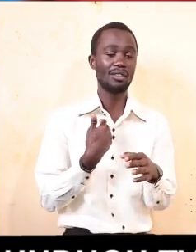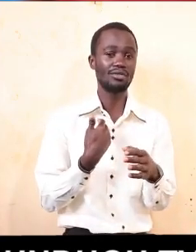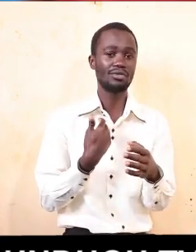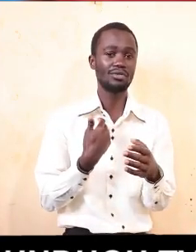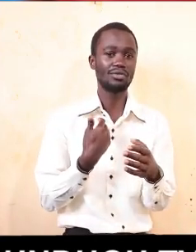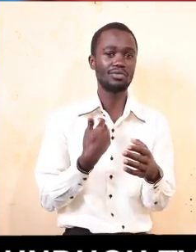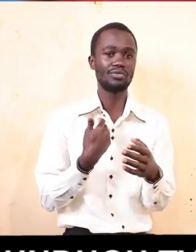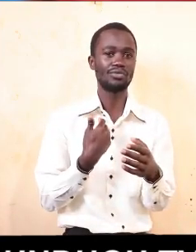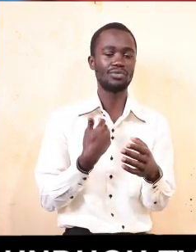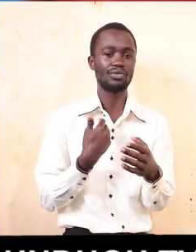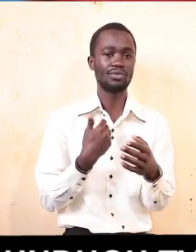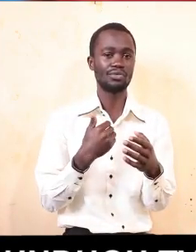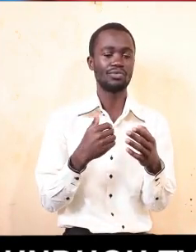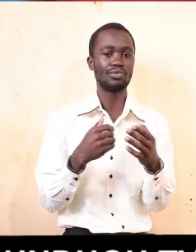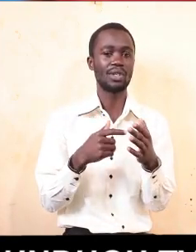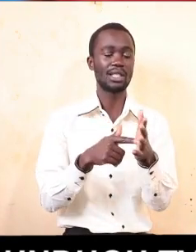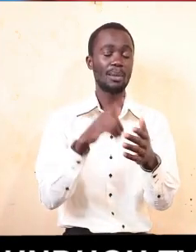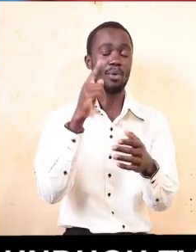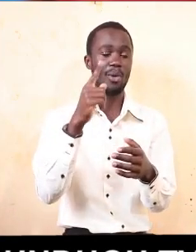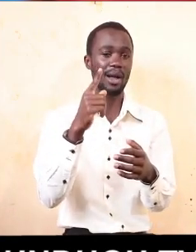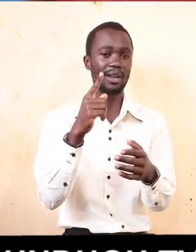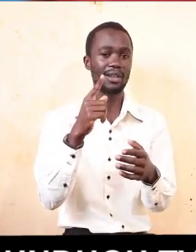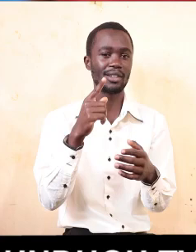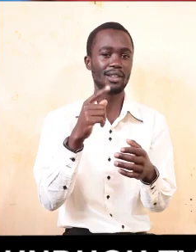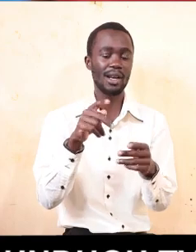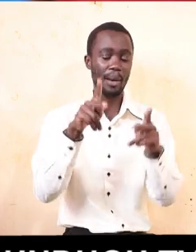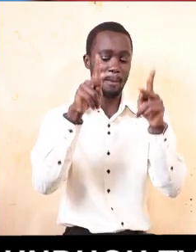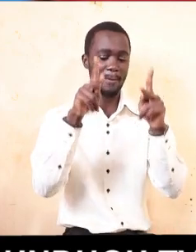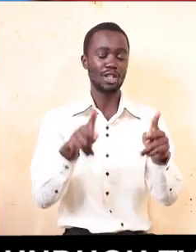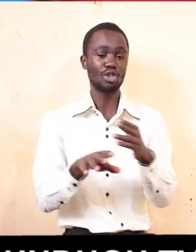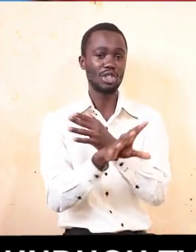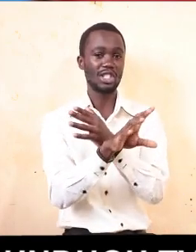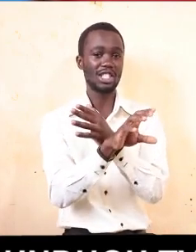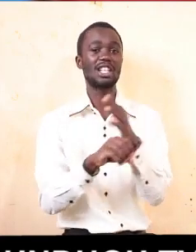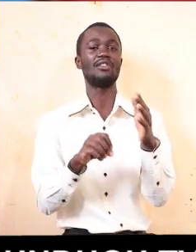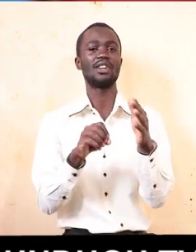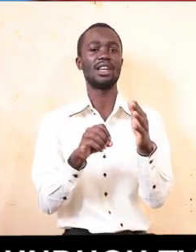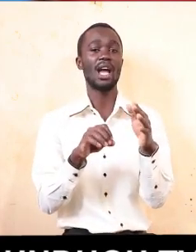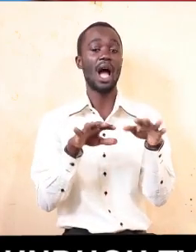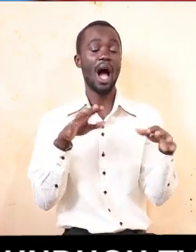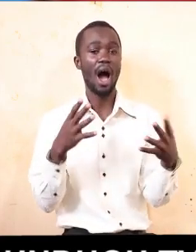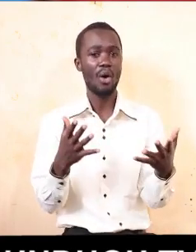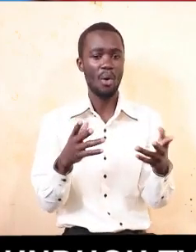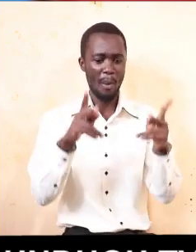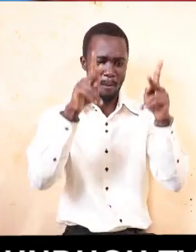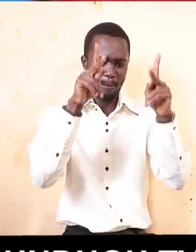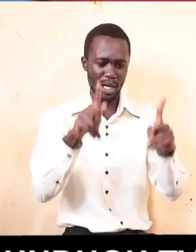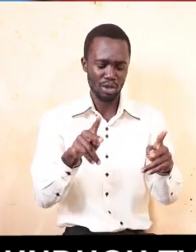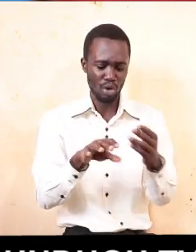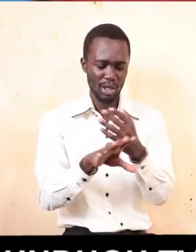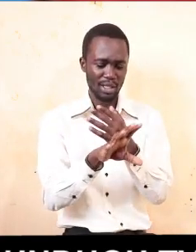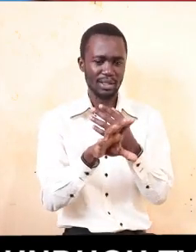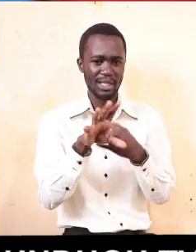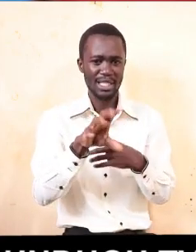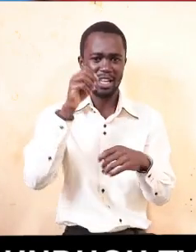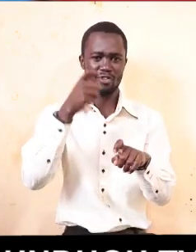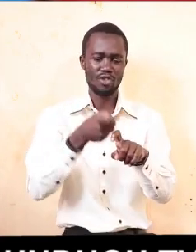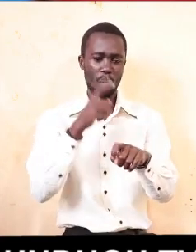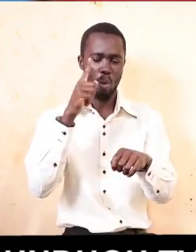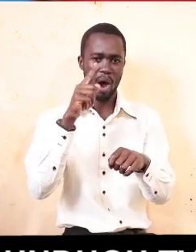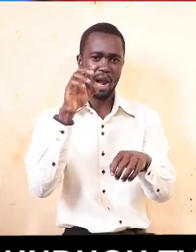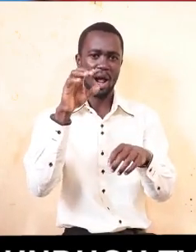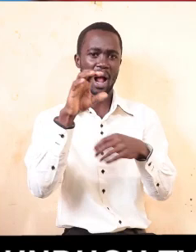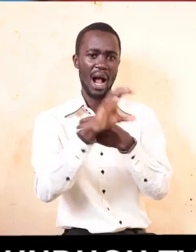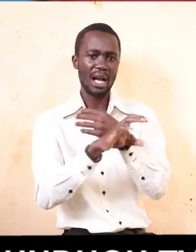tunaita human trafficking wakati huu, ambapo watu wanasafirishwa kutoka mataifa na kwa